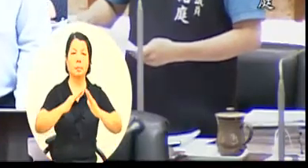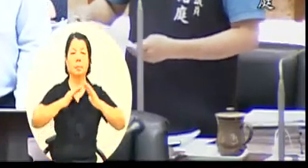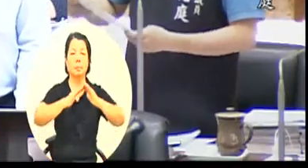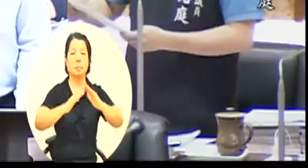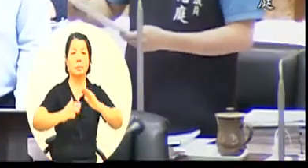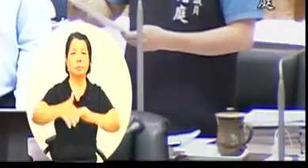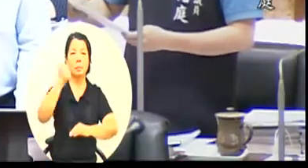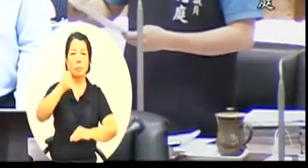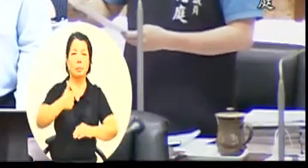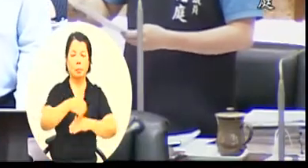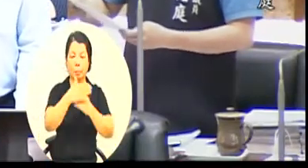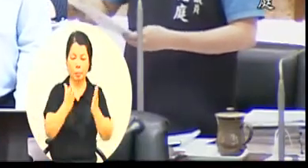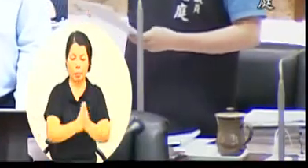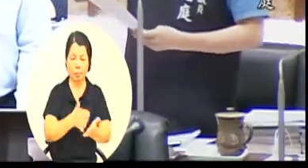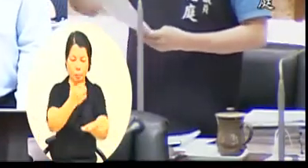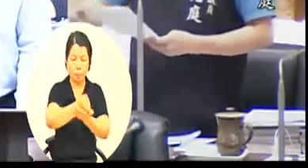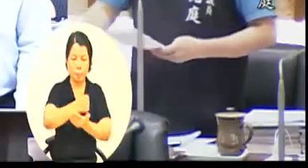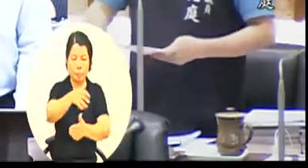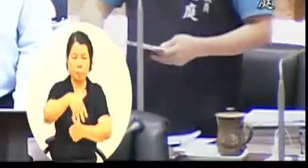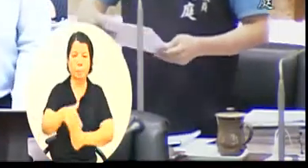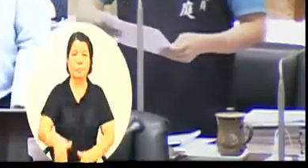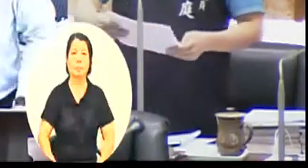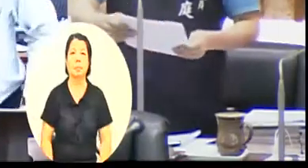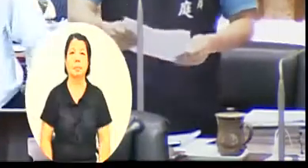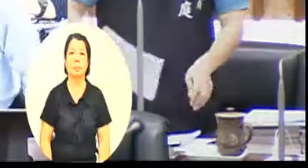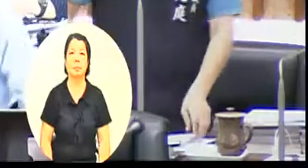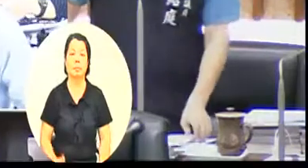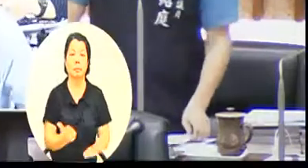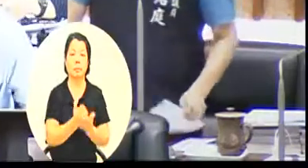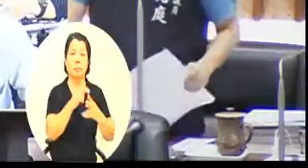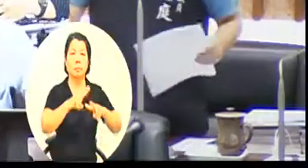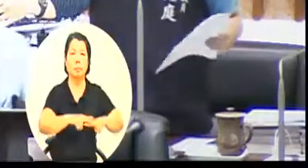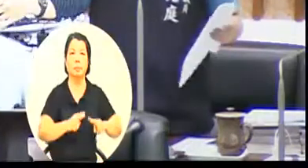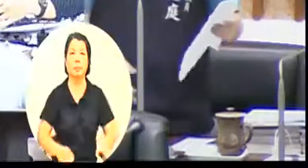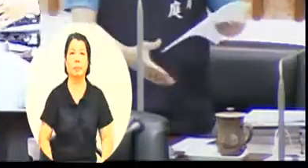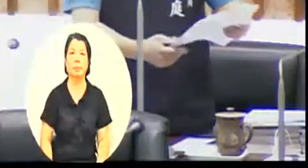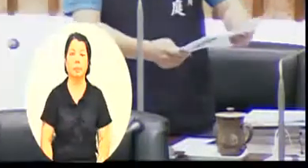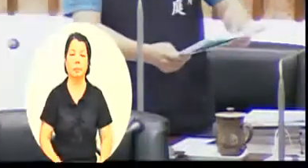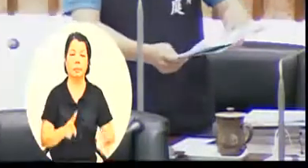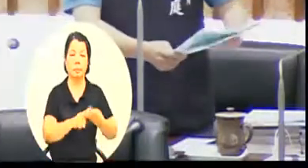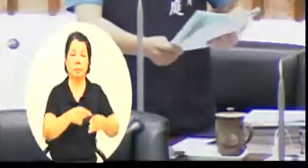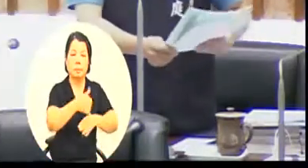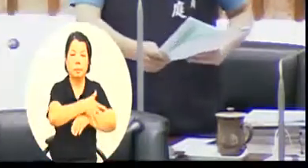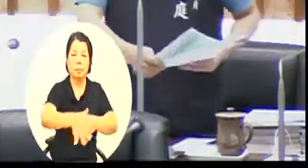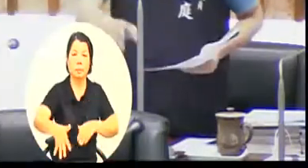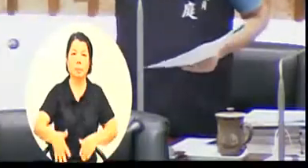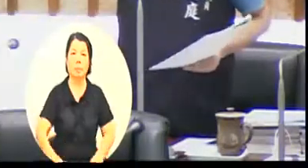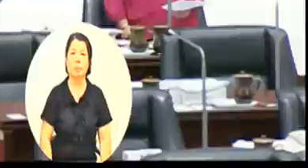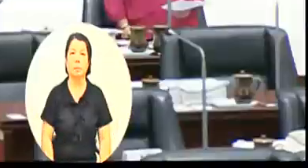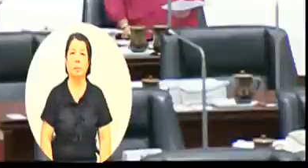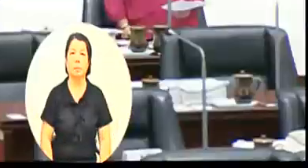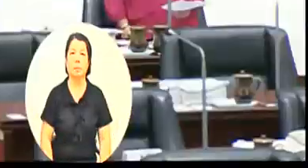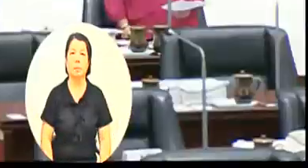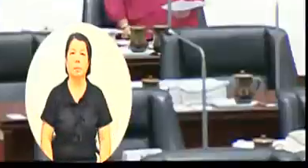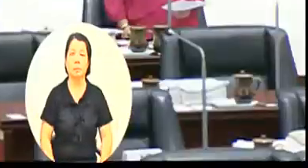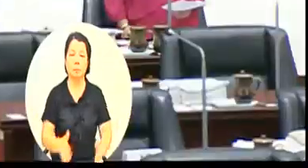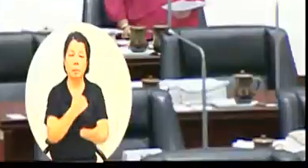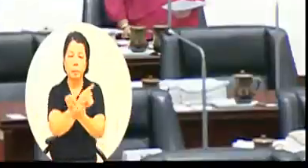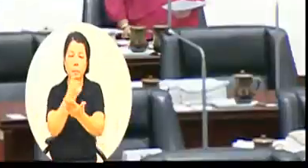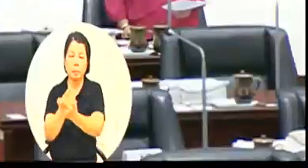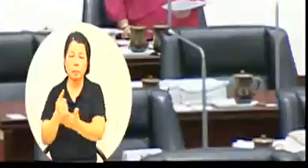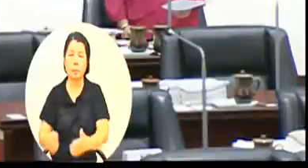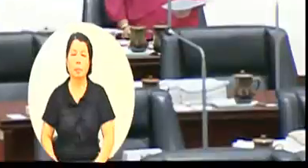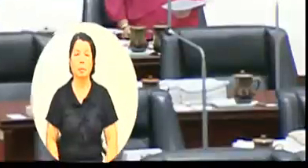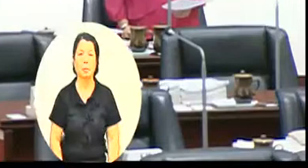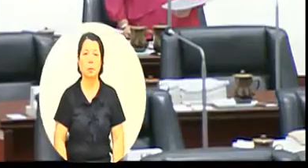对， 市长聘任的。 是， 好，那你请坐。那个主委啊，当然每个都是有各方